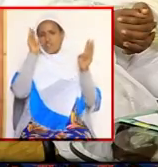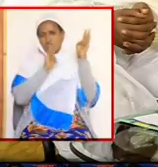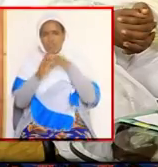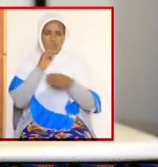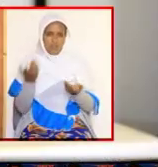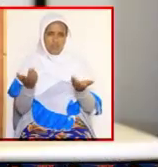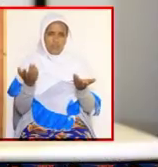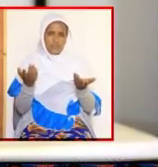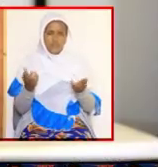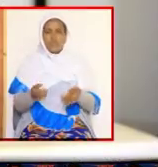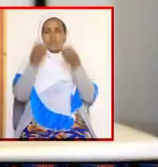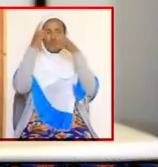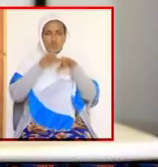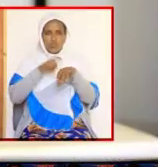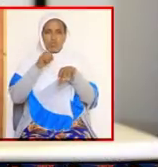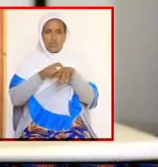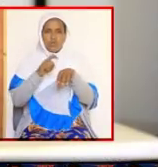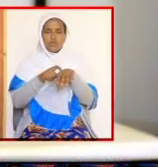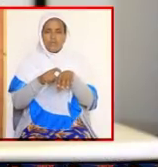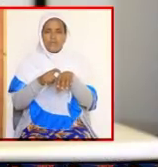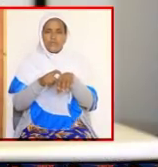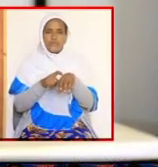አስቸጋሪ ነው። ብዙ ጊዜ